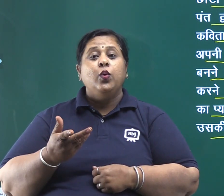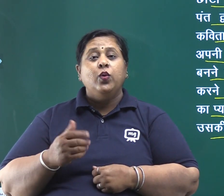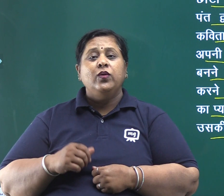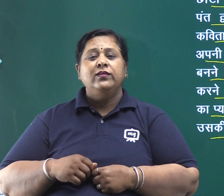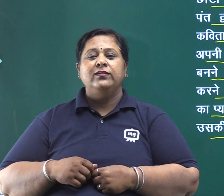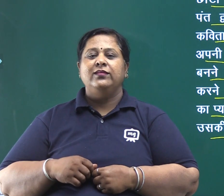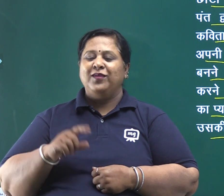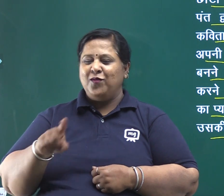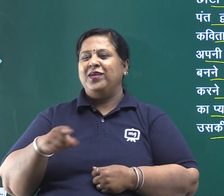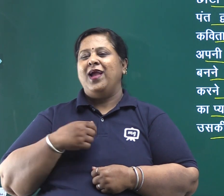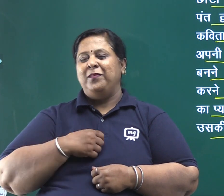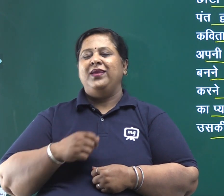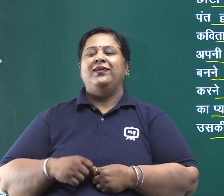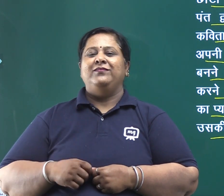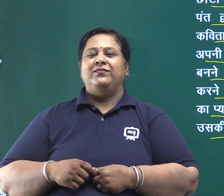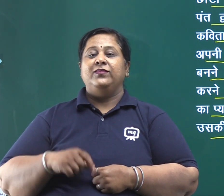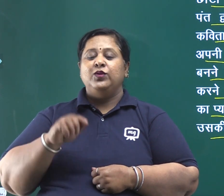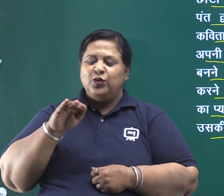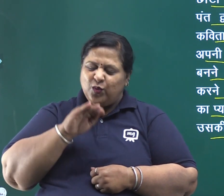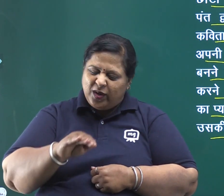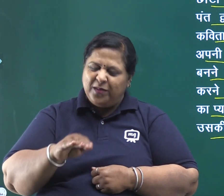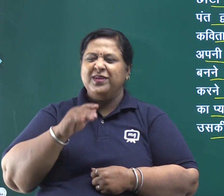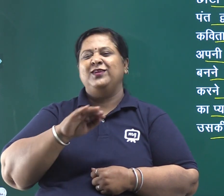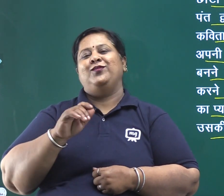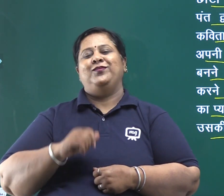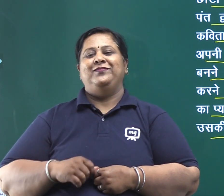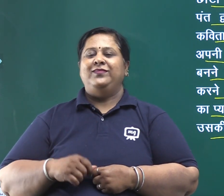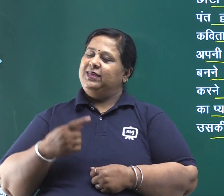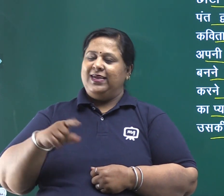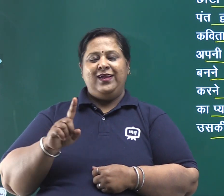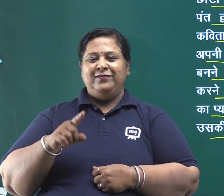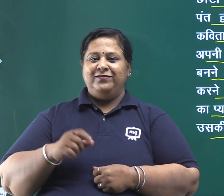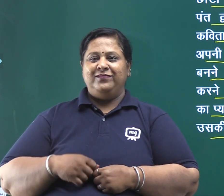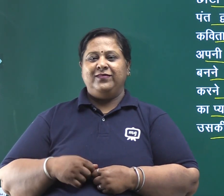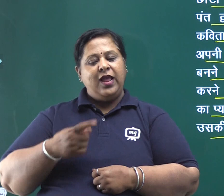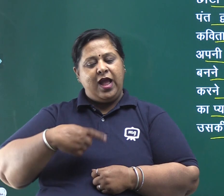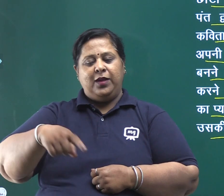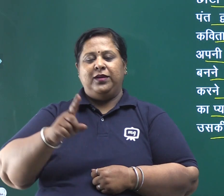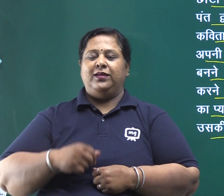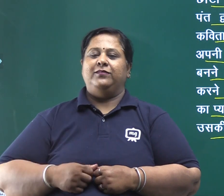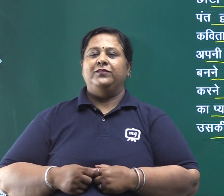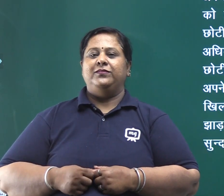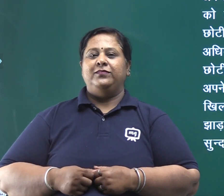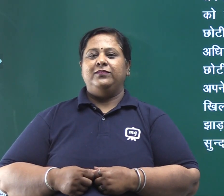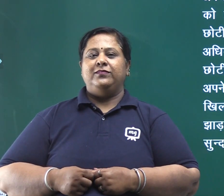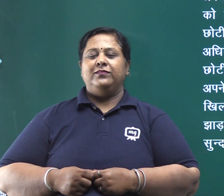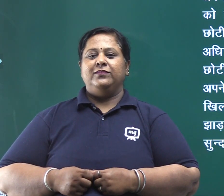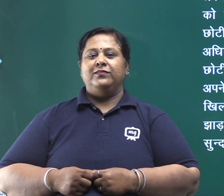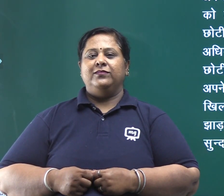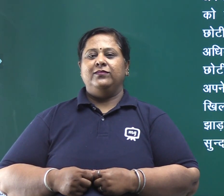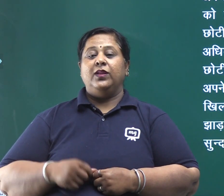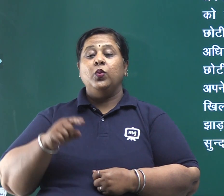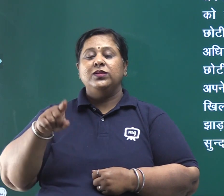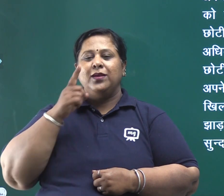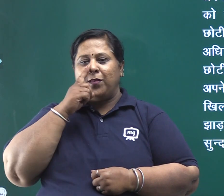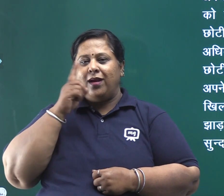है? क्योंकि आप भी छोटे बच्चे हो। ठीक है, आगे बढ़ते हैं।